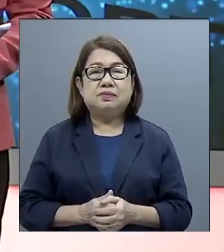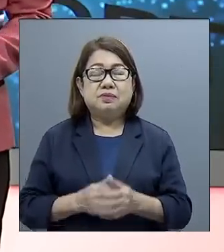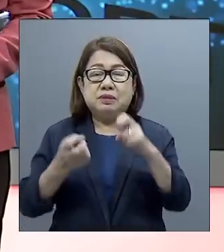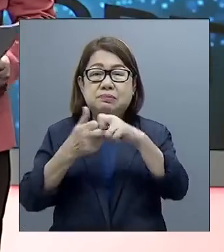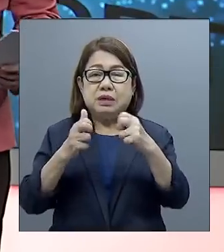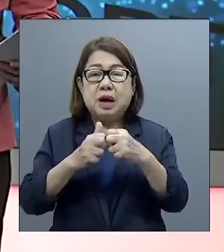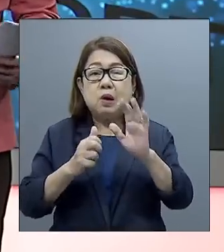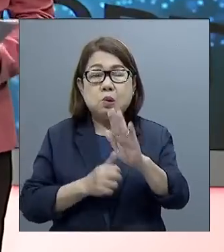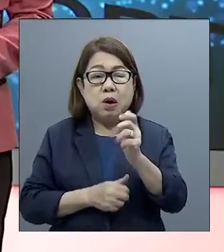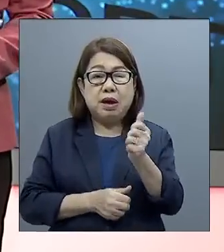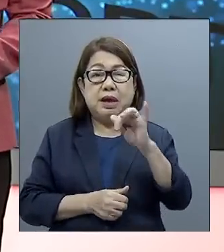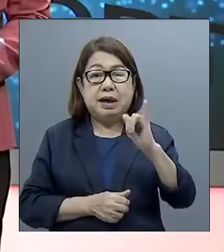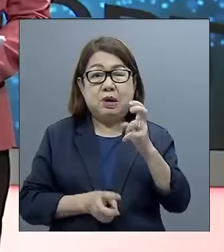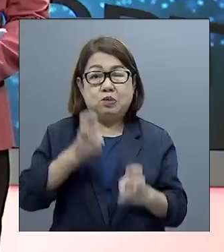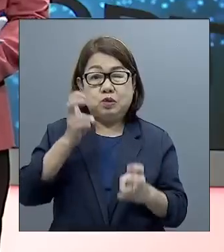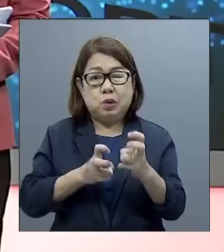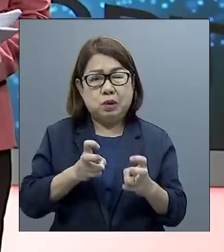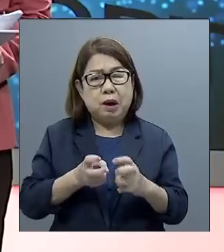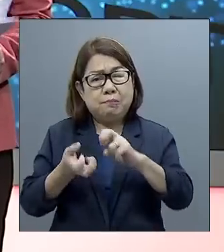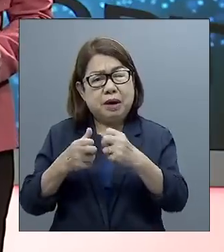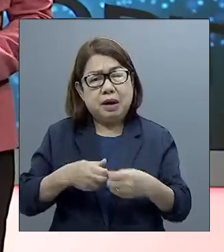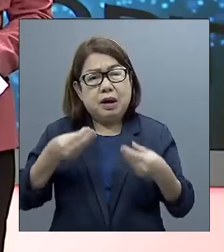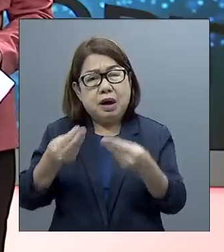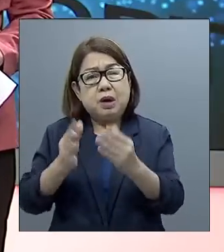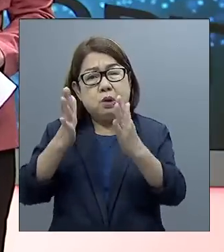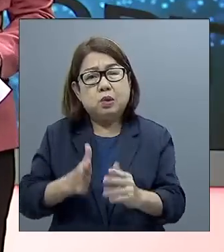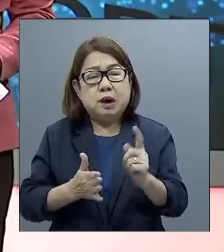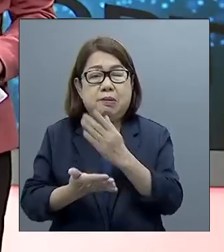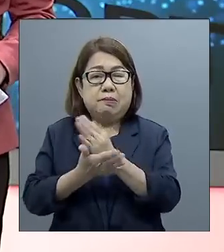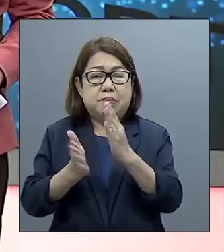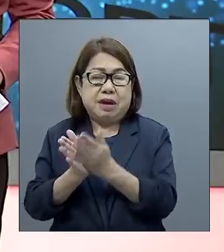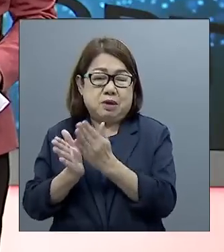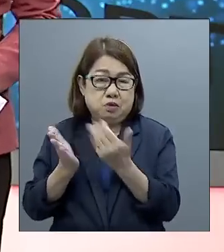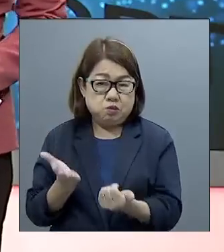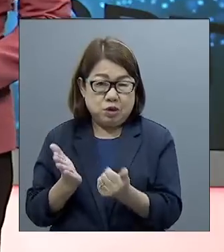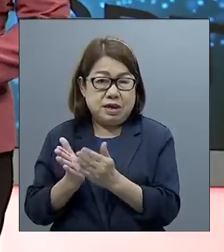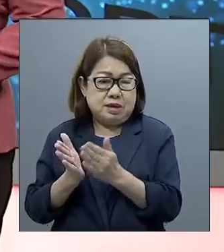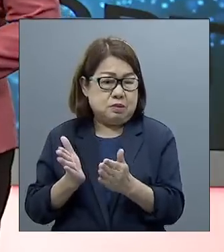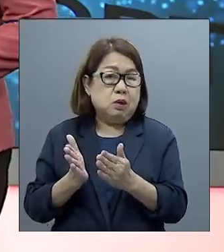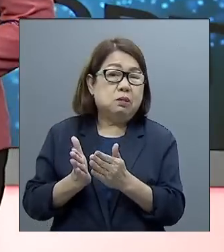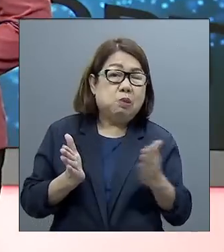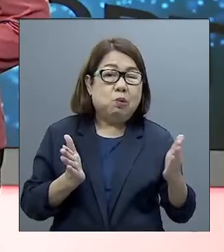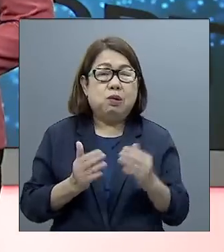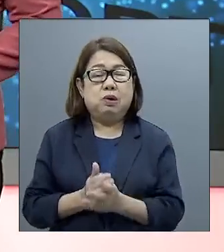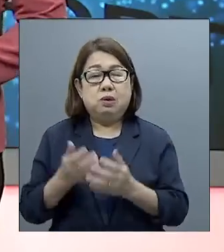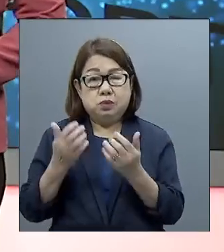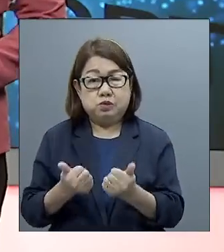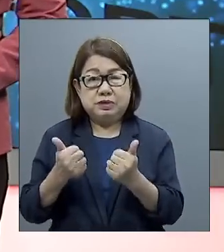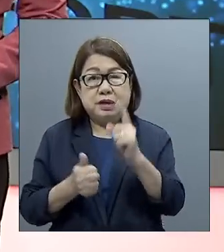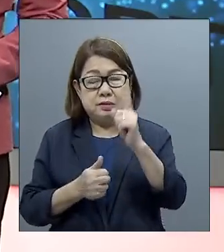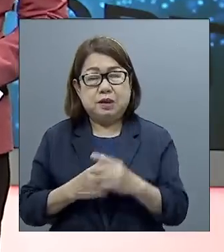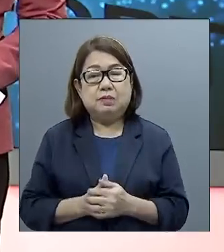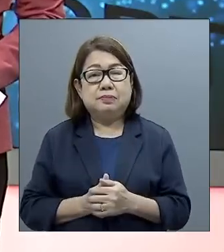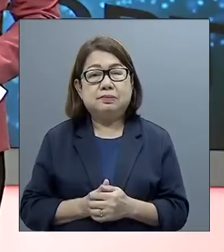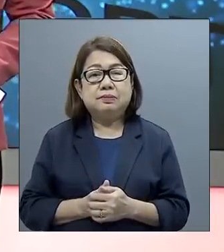ามจาก AI ที่จะเกิดขึ้นกับมนุษย์เนี่ยแบ่งเป็นระยะสั้นระยะกลางและก็ระยะยาวระยะสั้นเนี่ยเขาบอกว่าเป็